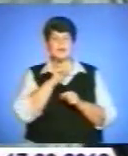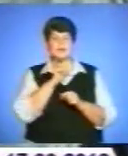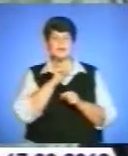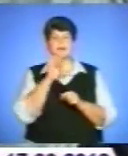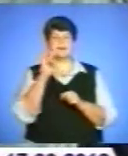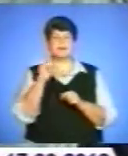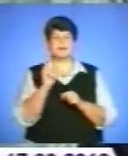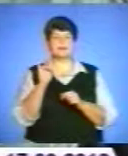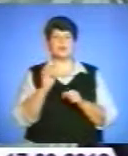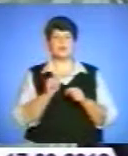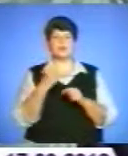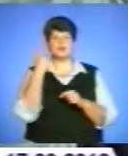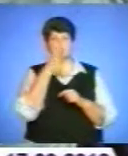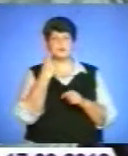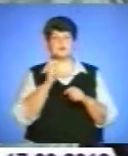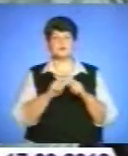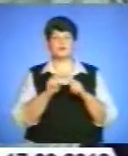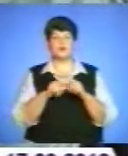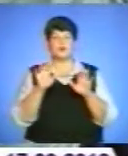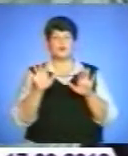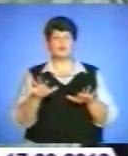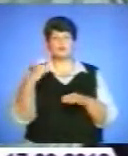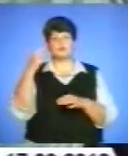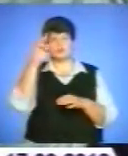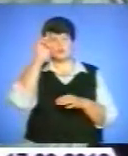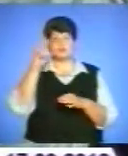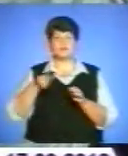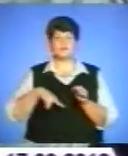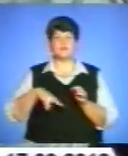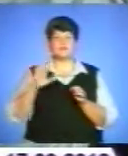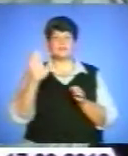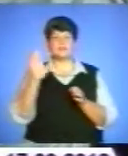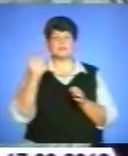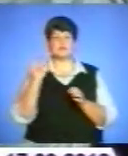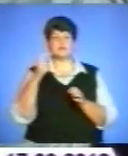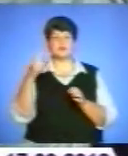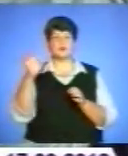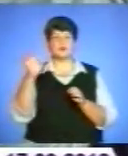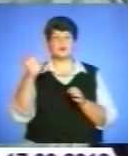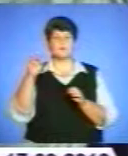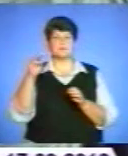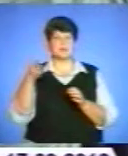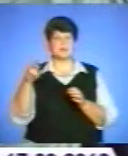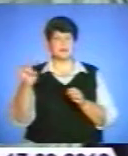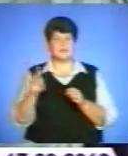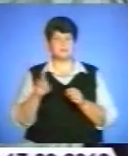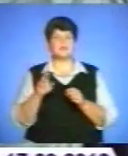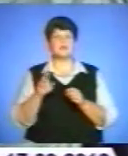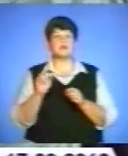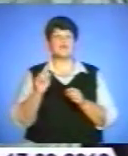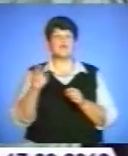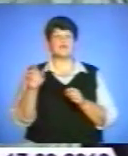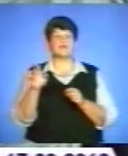на особистому контролі у голови обласної державної адміністрації Валентина Антоновича Хоптяна. У травні